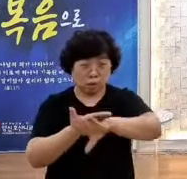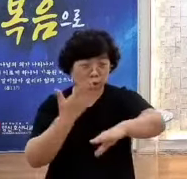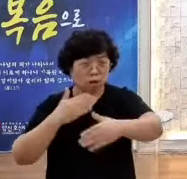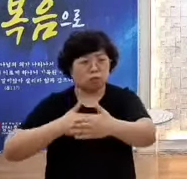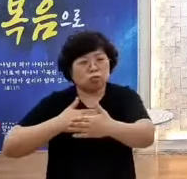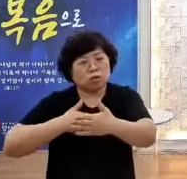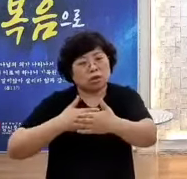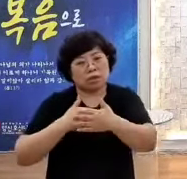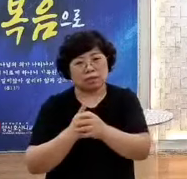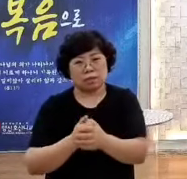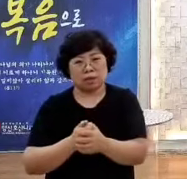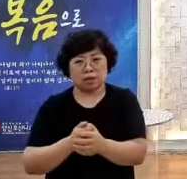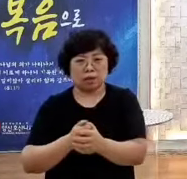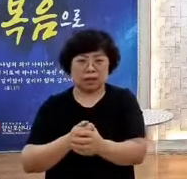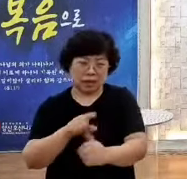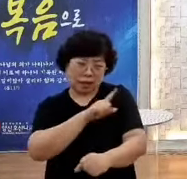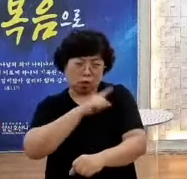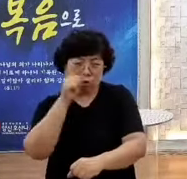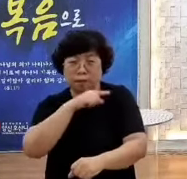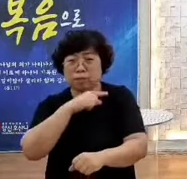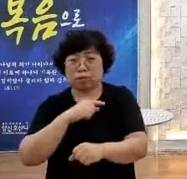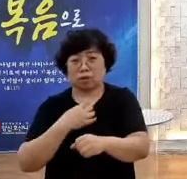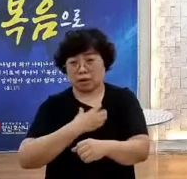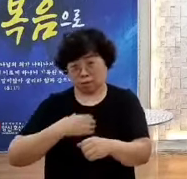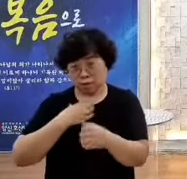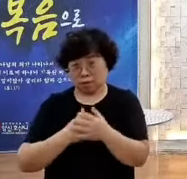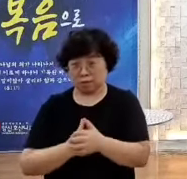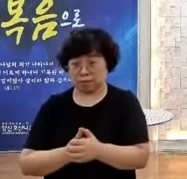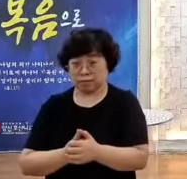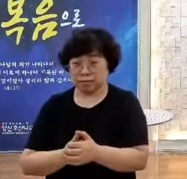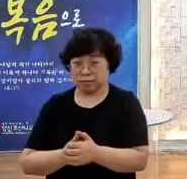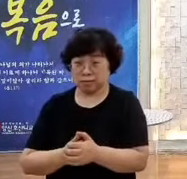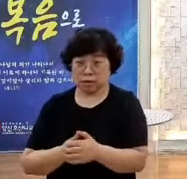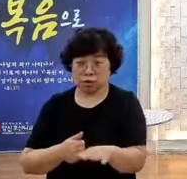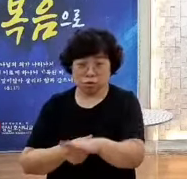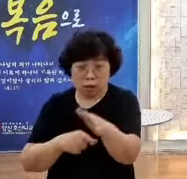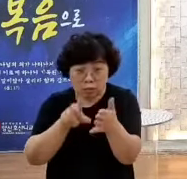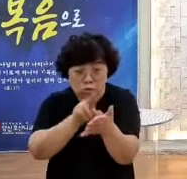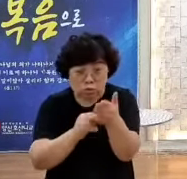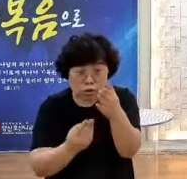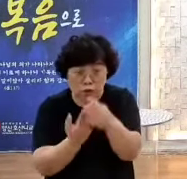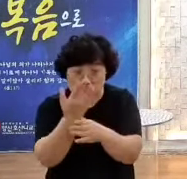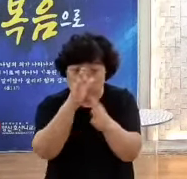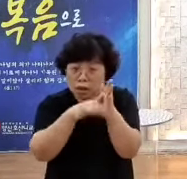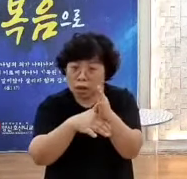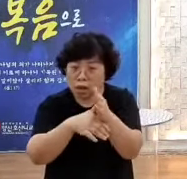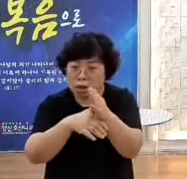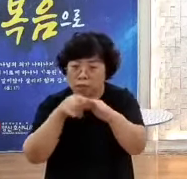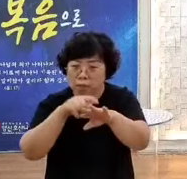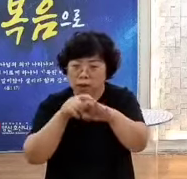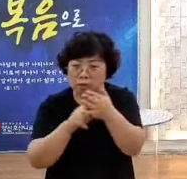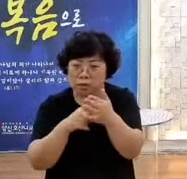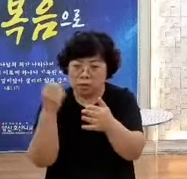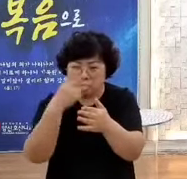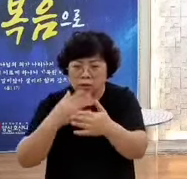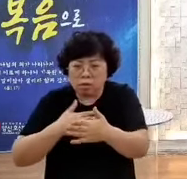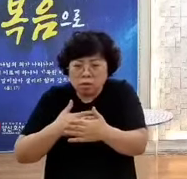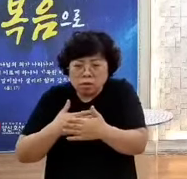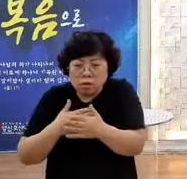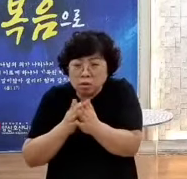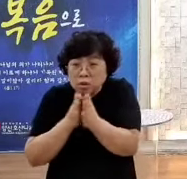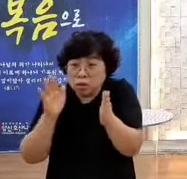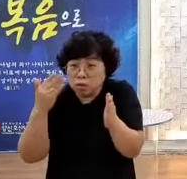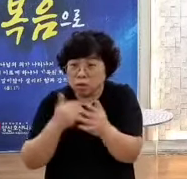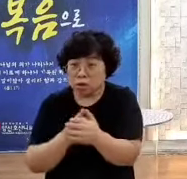이 불안감이라는 것은 우리가 어떤 문제가 생기면 우리 마음은 바로 불안해집니다. 안